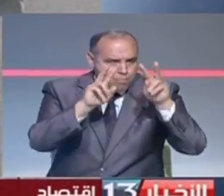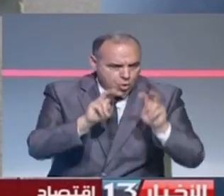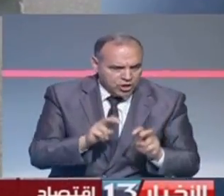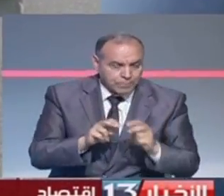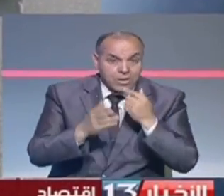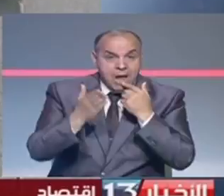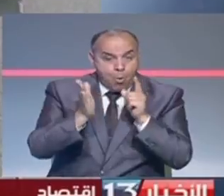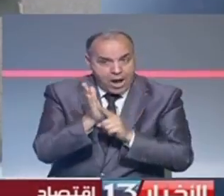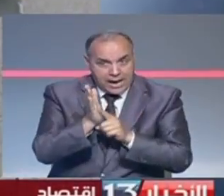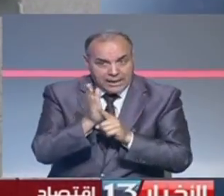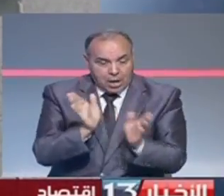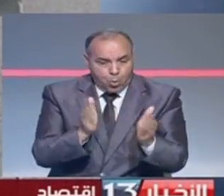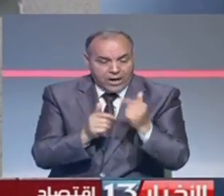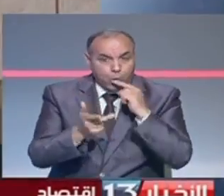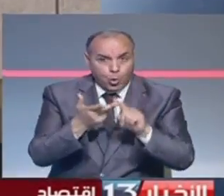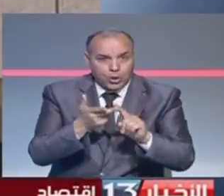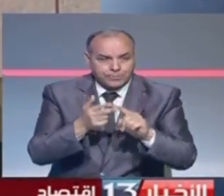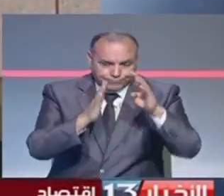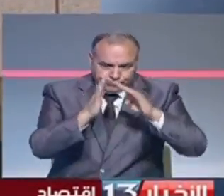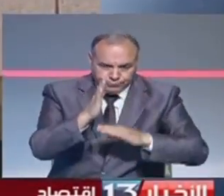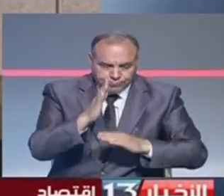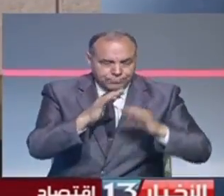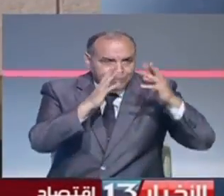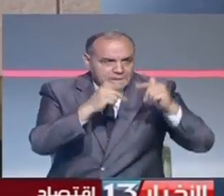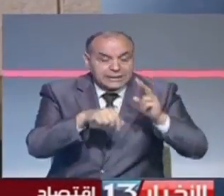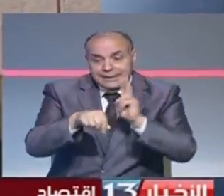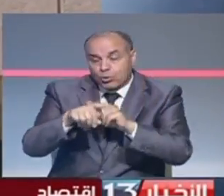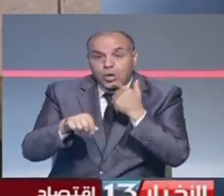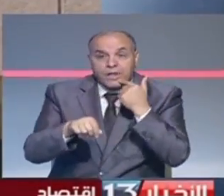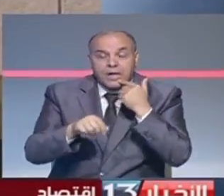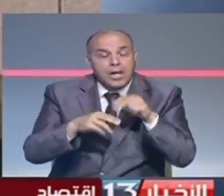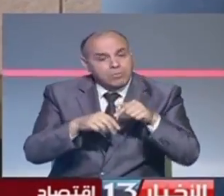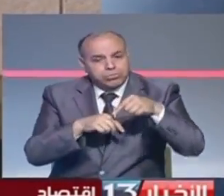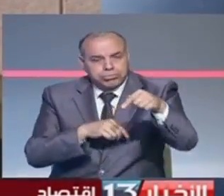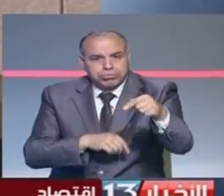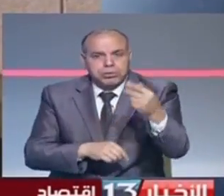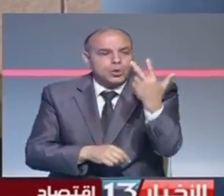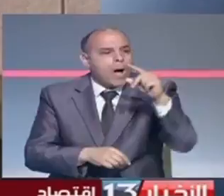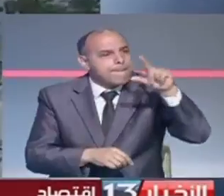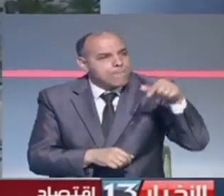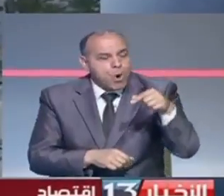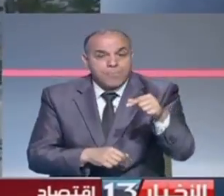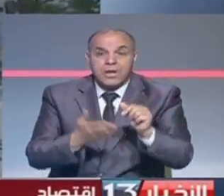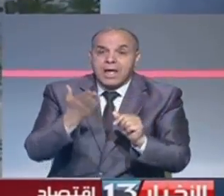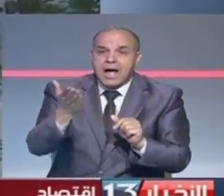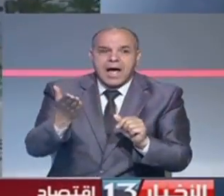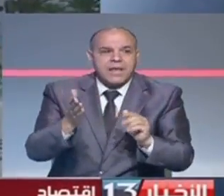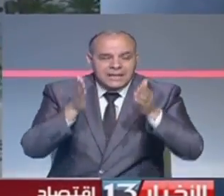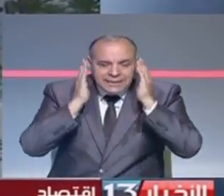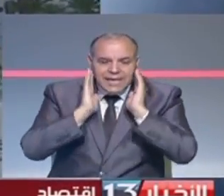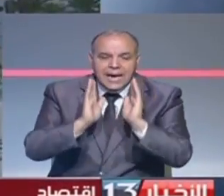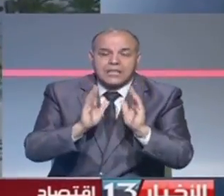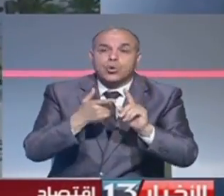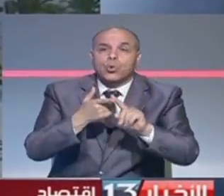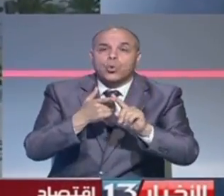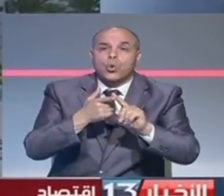واكدت الوكاله ان فتره المراجعه للترقيم السيادي ستمتد على ثلاثه اشهر و ستتركز على تقييم